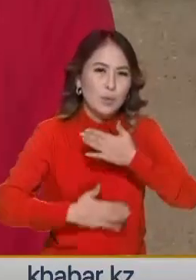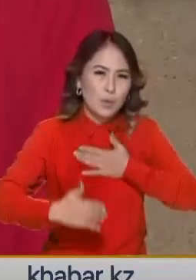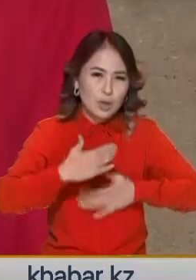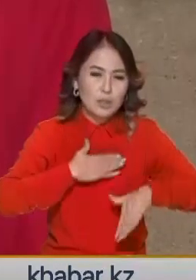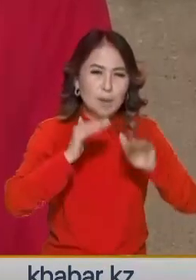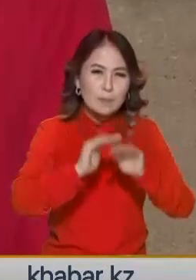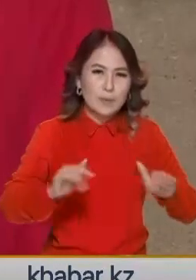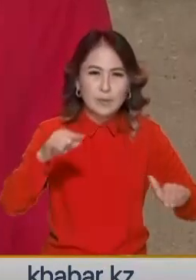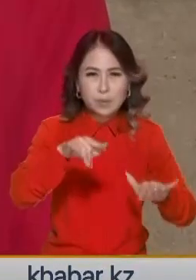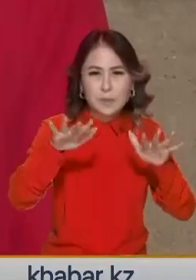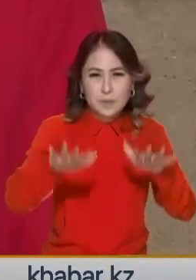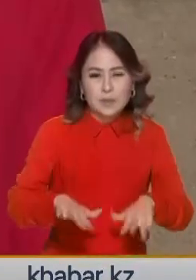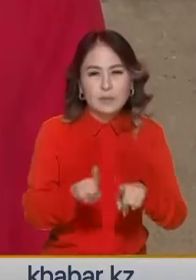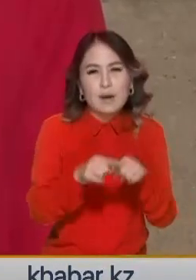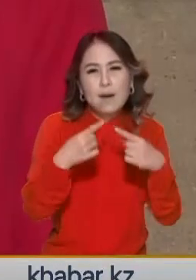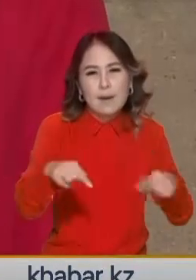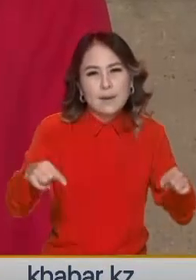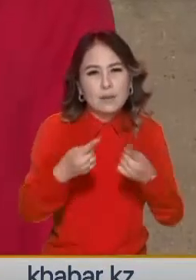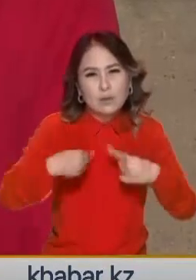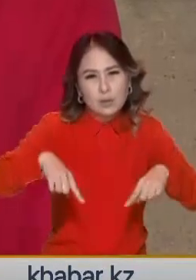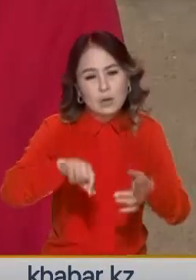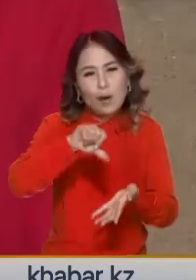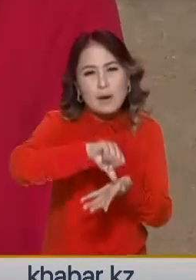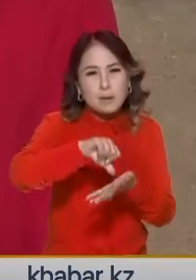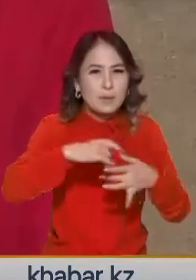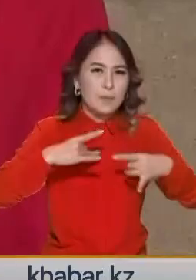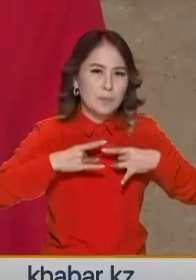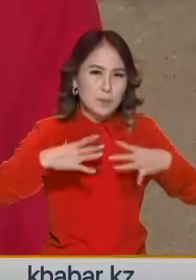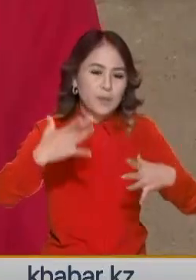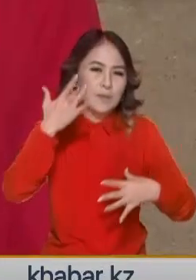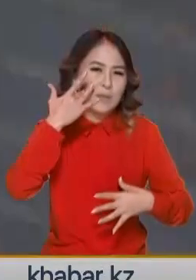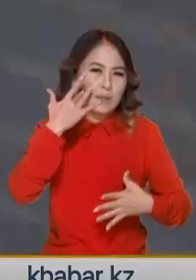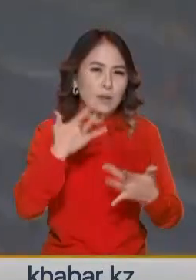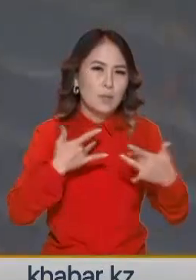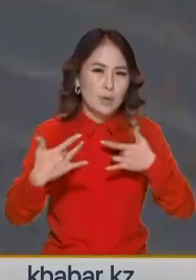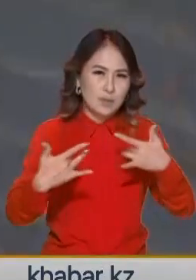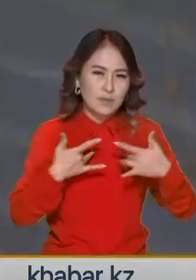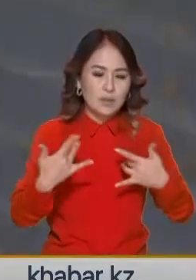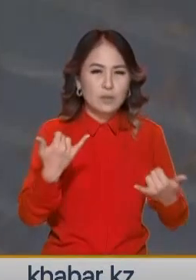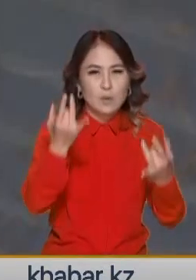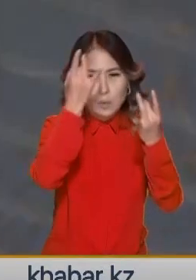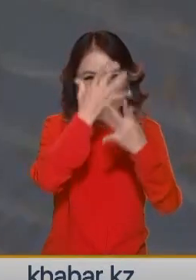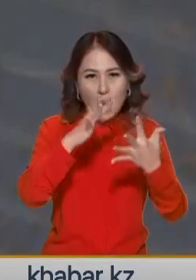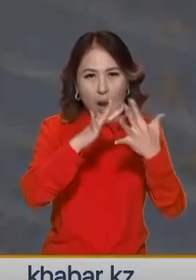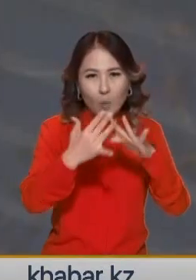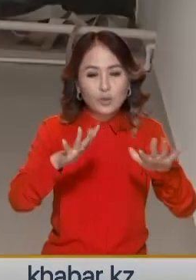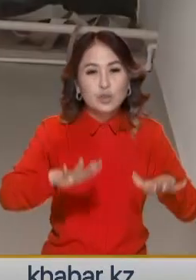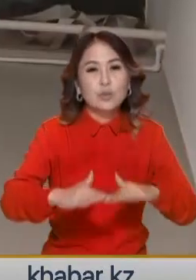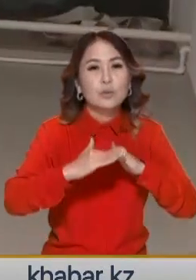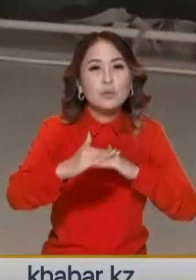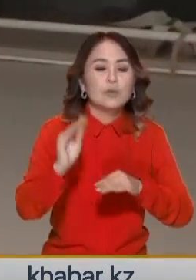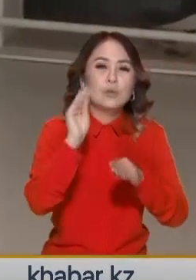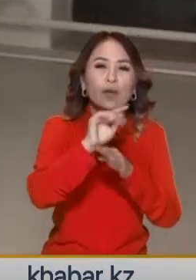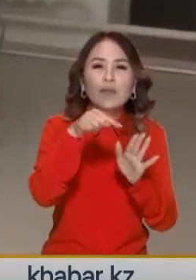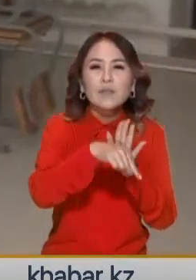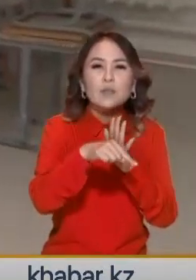балаларым осы мәдениет ошағындағы түрлі үйірмелерге қатысып, мерекелік кештерде өнер көрсетеді. Мәдениет ошағының ауылды жерде орналасқаны болмаса,